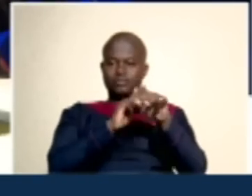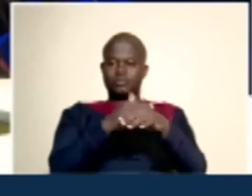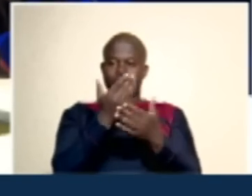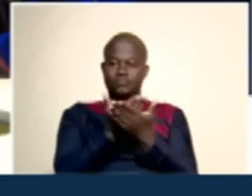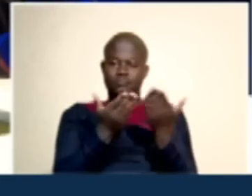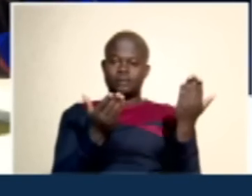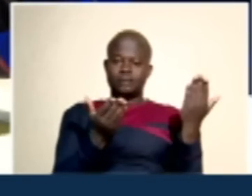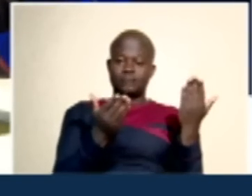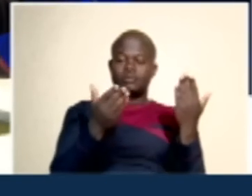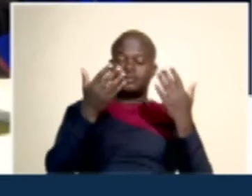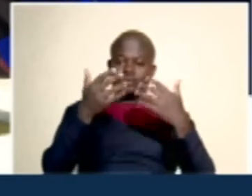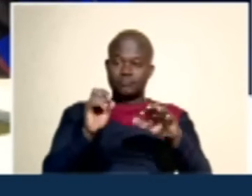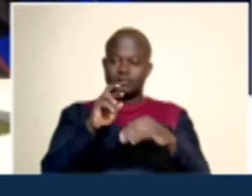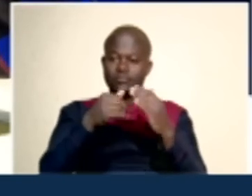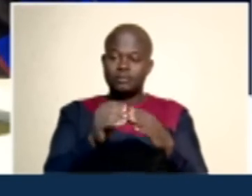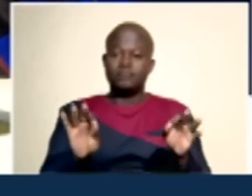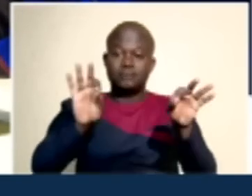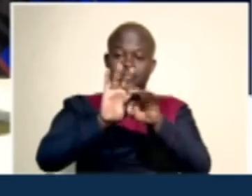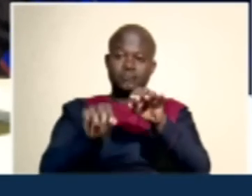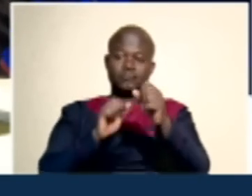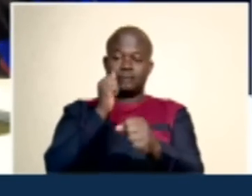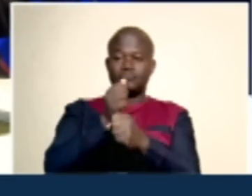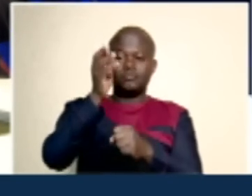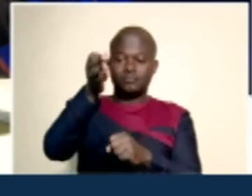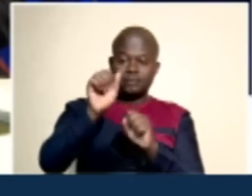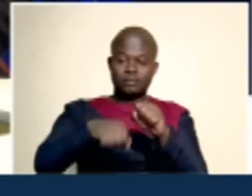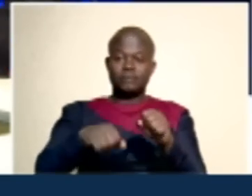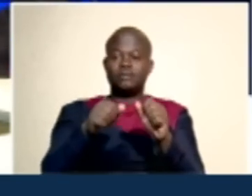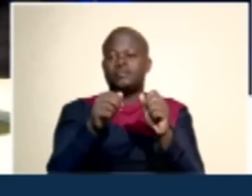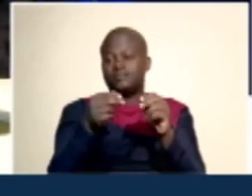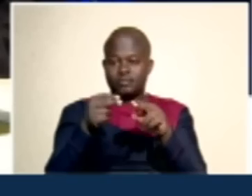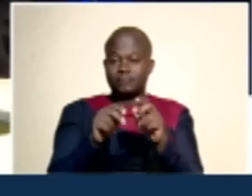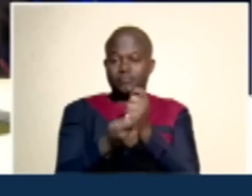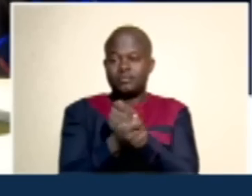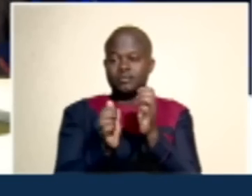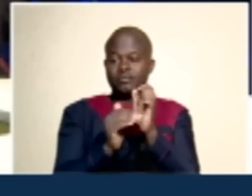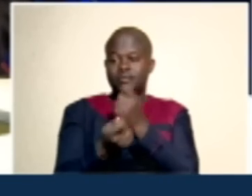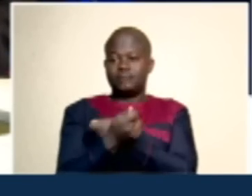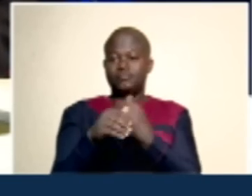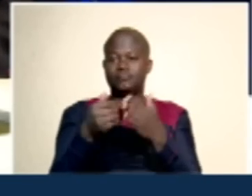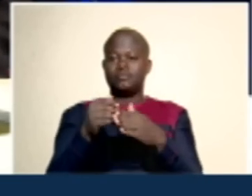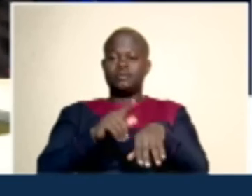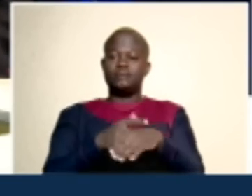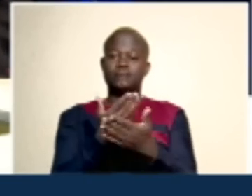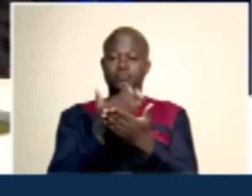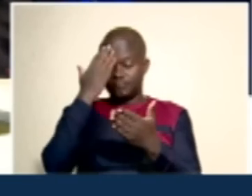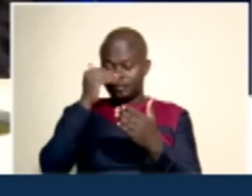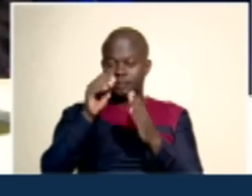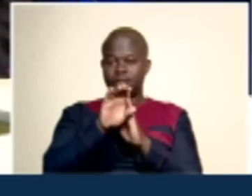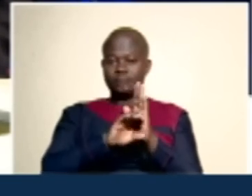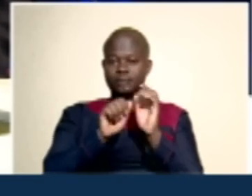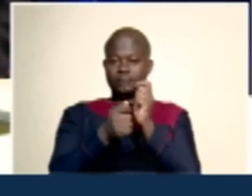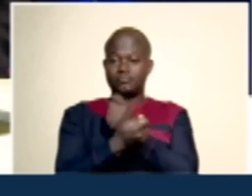kiba kinyuzemo cyangwa bibaye ngombwa n'umwaka utaha bishobora kugira gutya rikongera rigahindurwa hari igihe runaka gisabwa kugira ngo itegeko